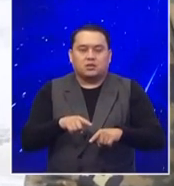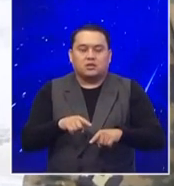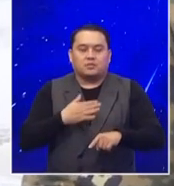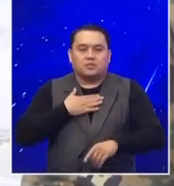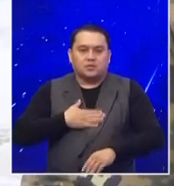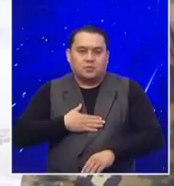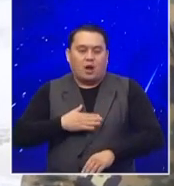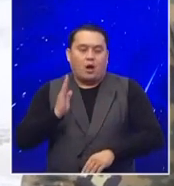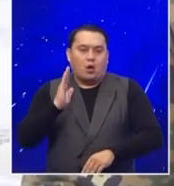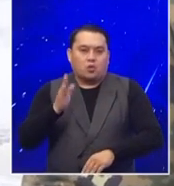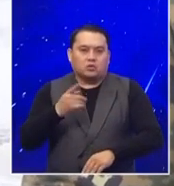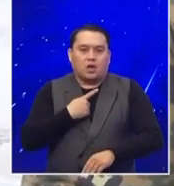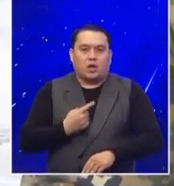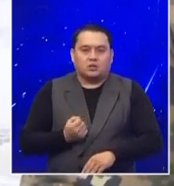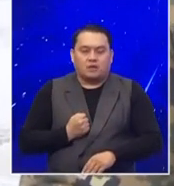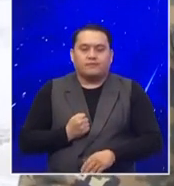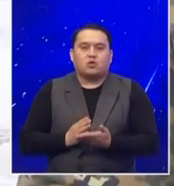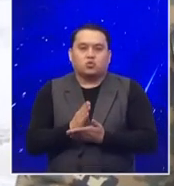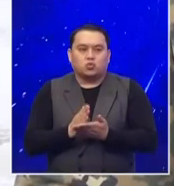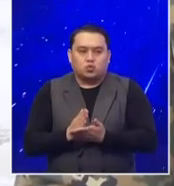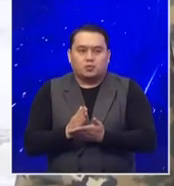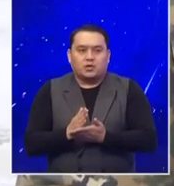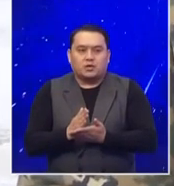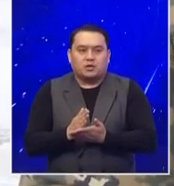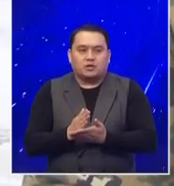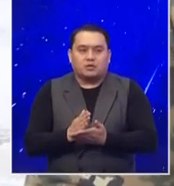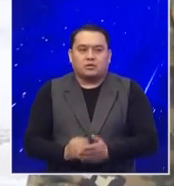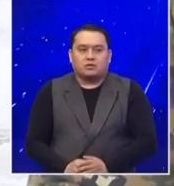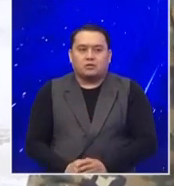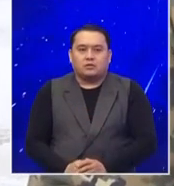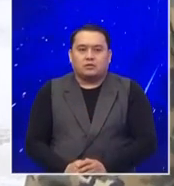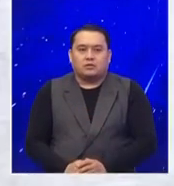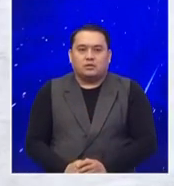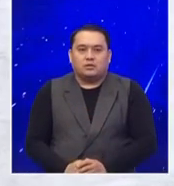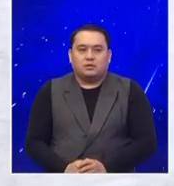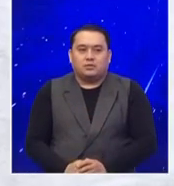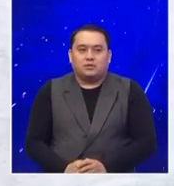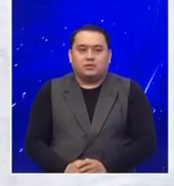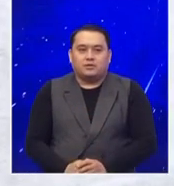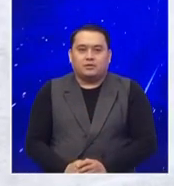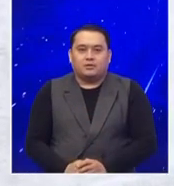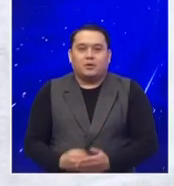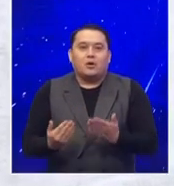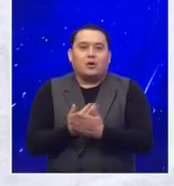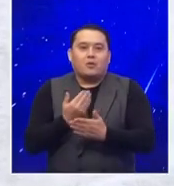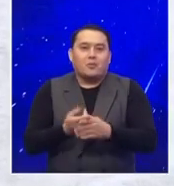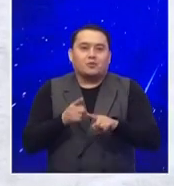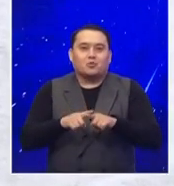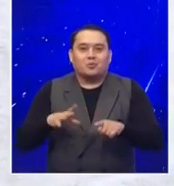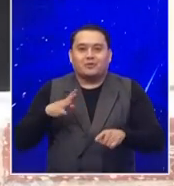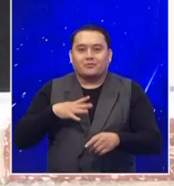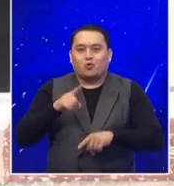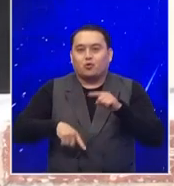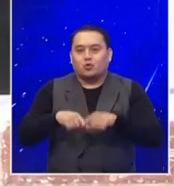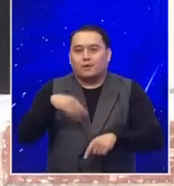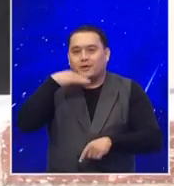Пока солдат стоит на службе, страна может спать спокойно. Увы, из-за карантинных ограничений родственников